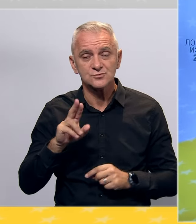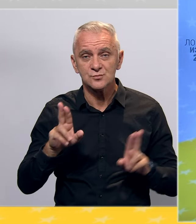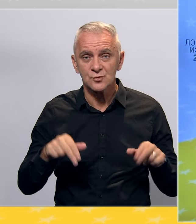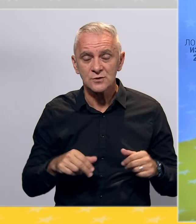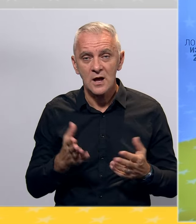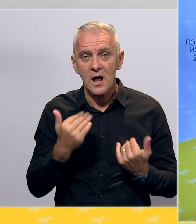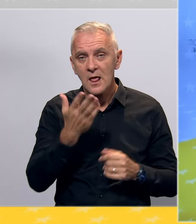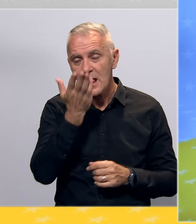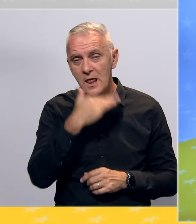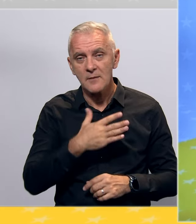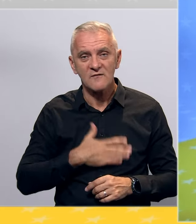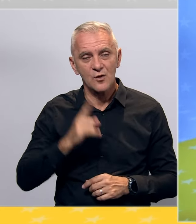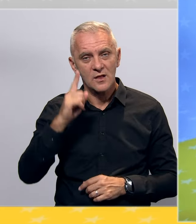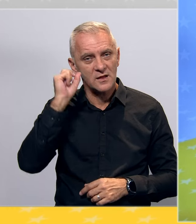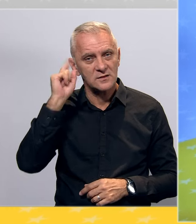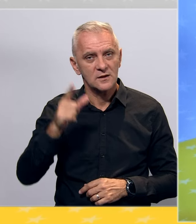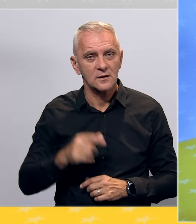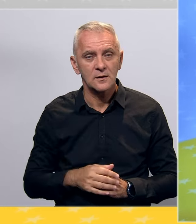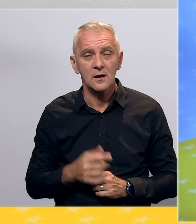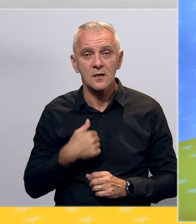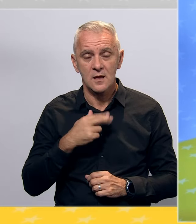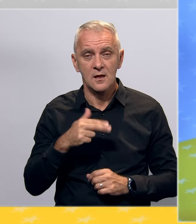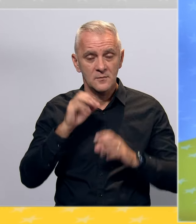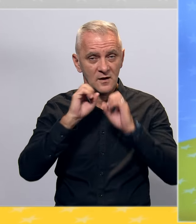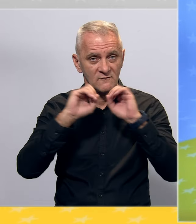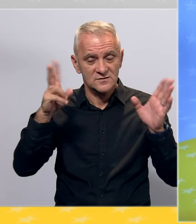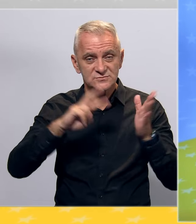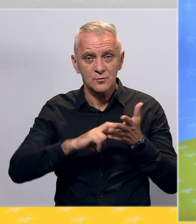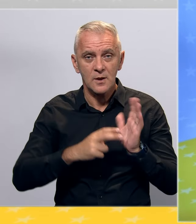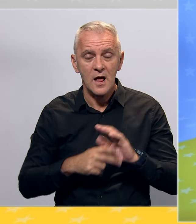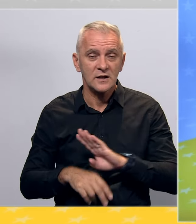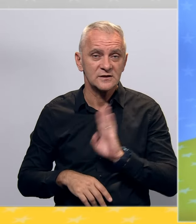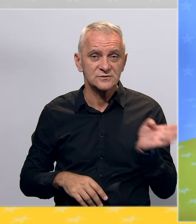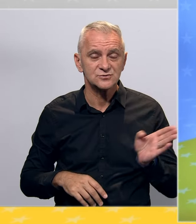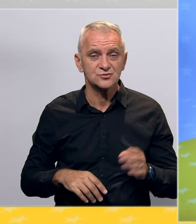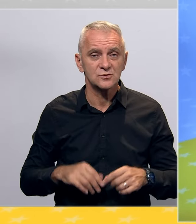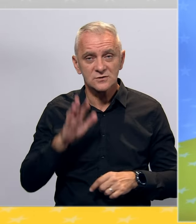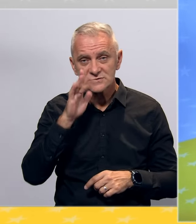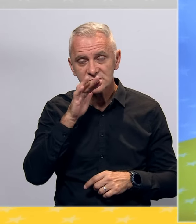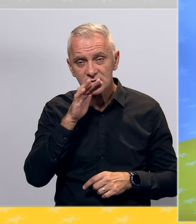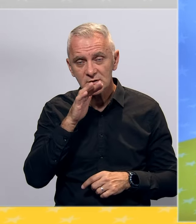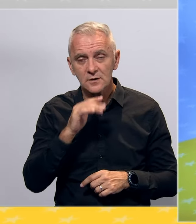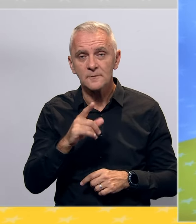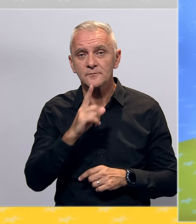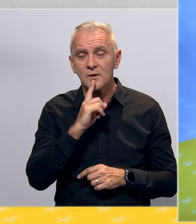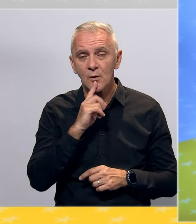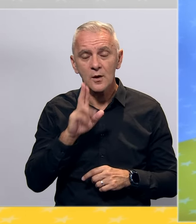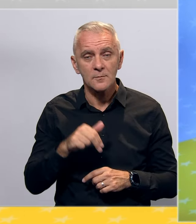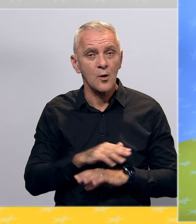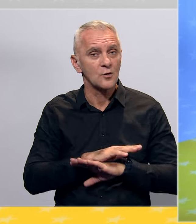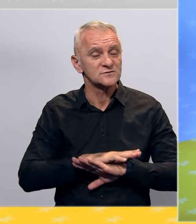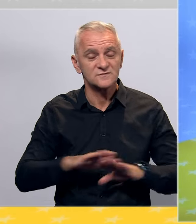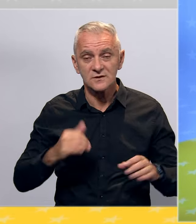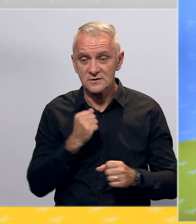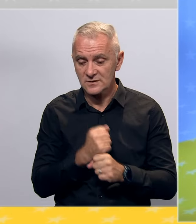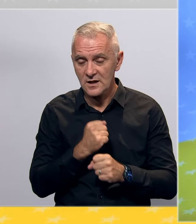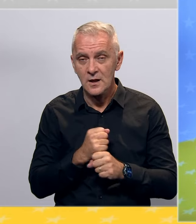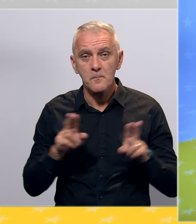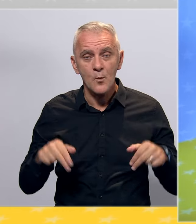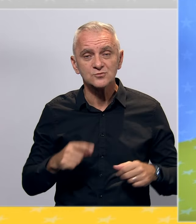ali nema volje i ideja. Ja imam viziju i plan Istočnog Sarajeva u kojem svi imaju mogućnost da rade i napreduju, da